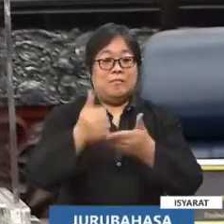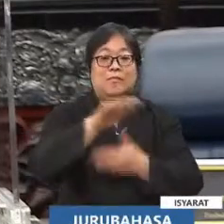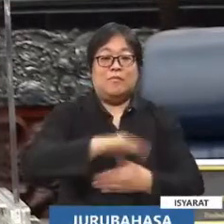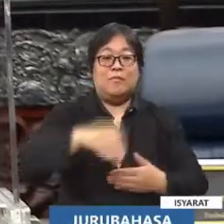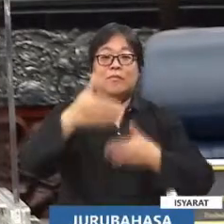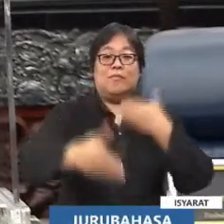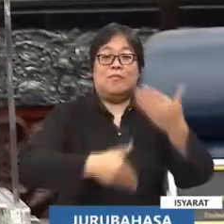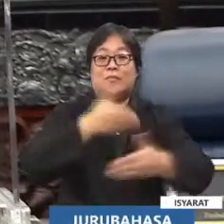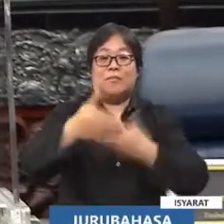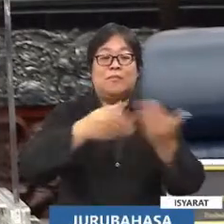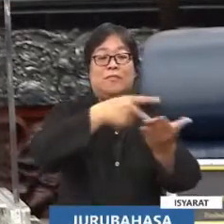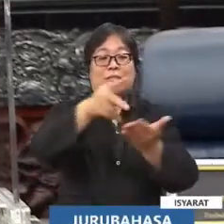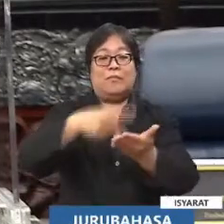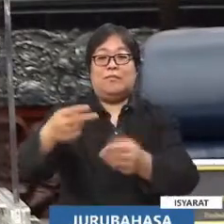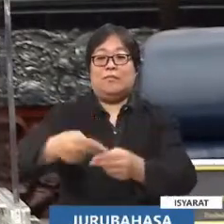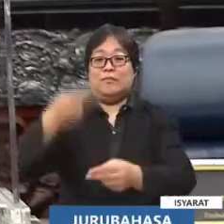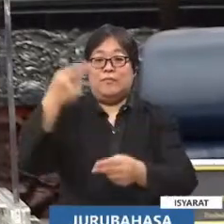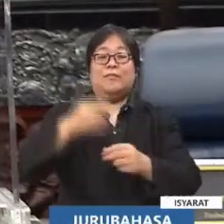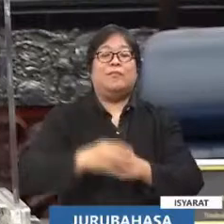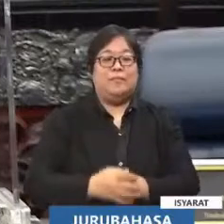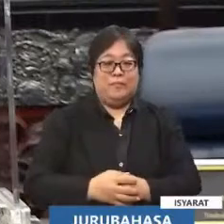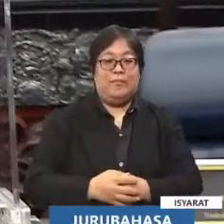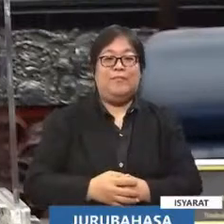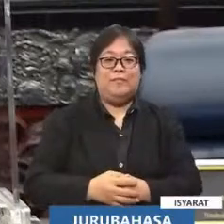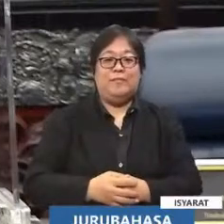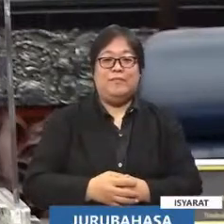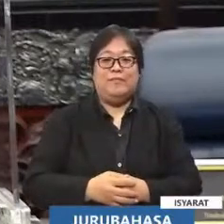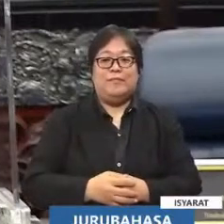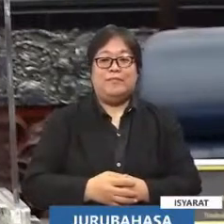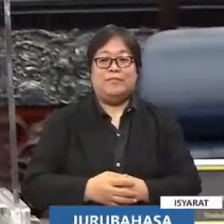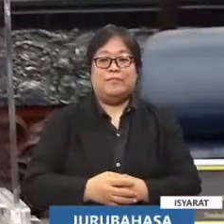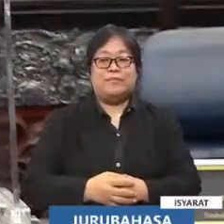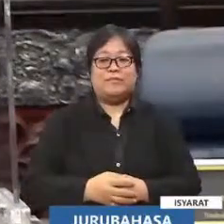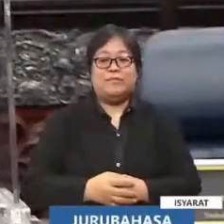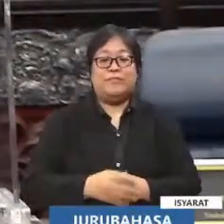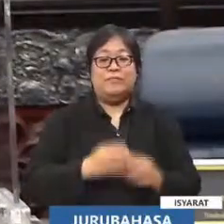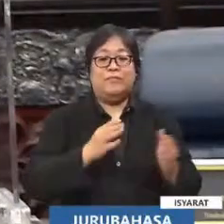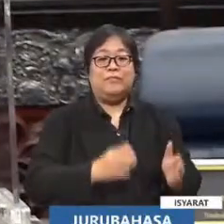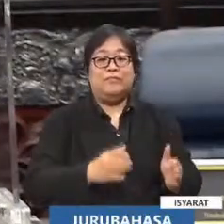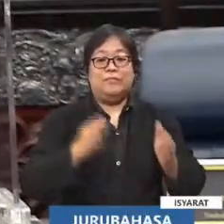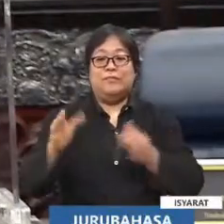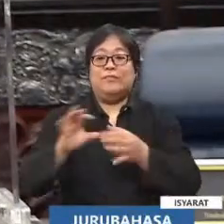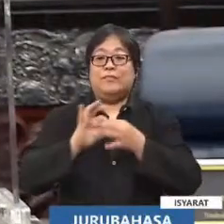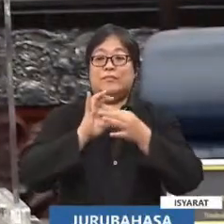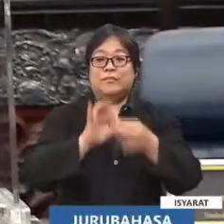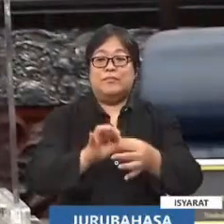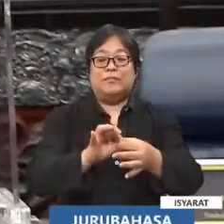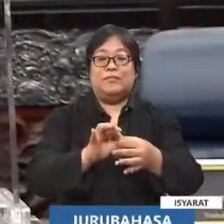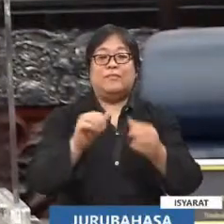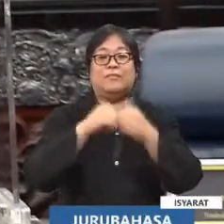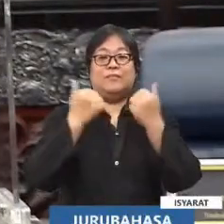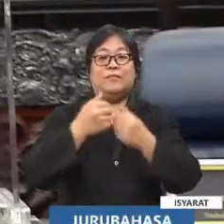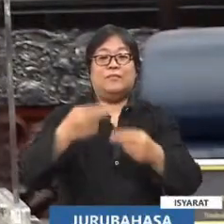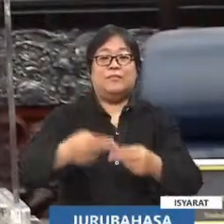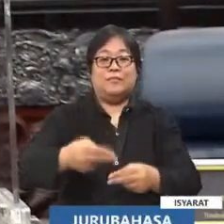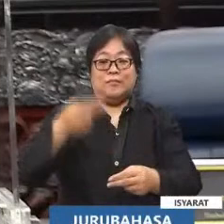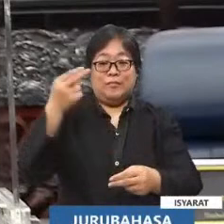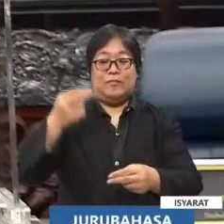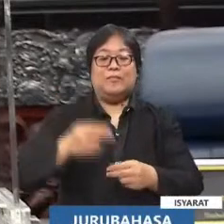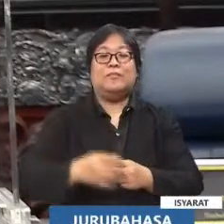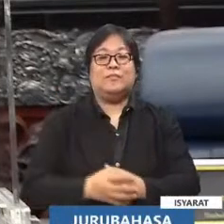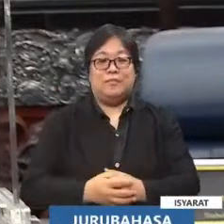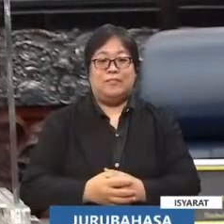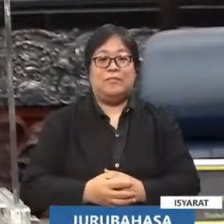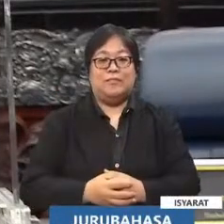untuk memproses untuk bayaran hotel dan juga sebagainya sebagai pusat kuarantin. Selain daripada itu, kerjasama dengan Persatuan Hotel, selain